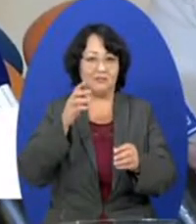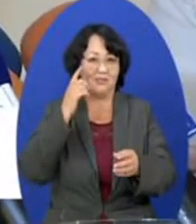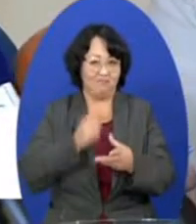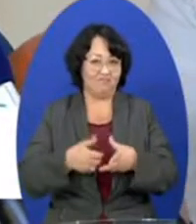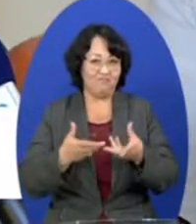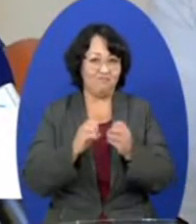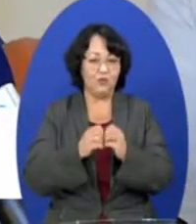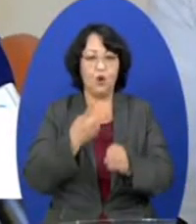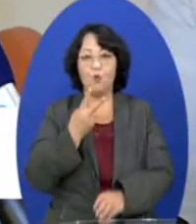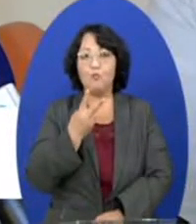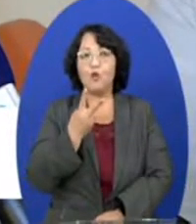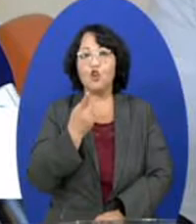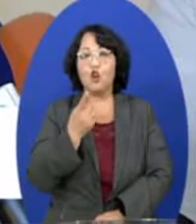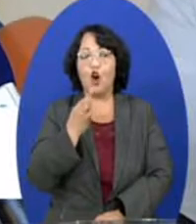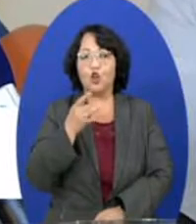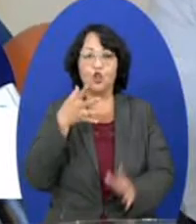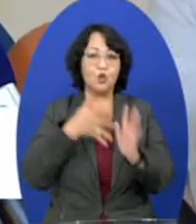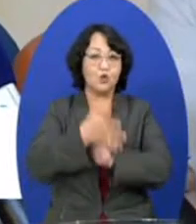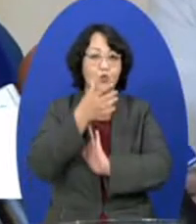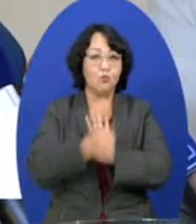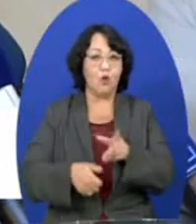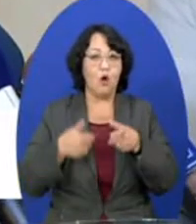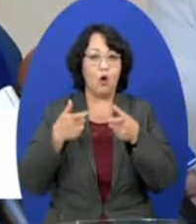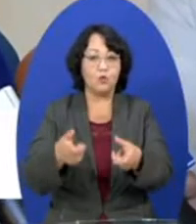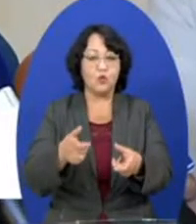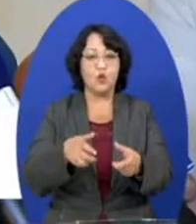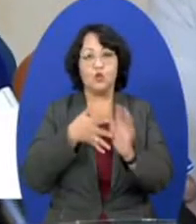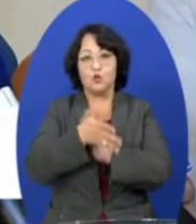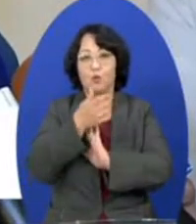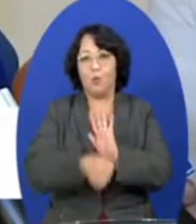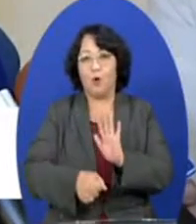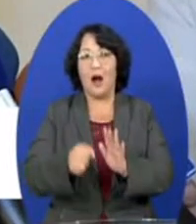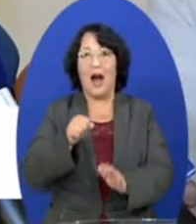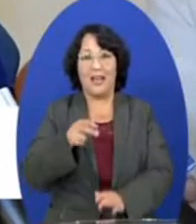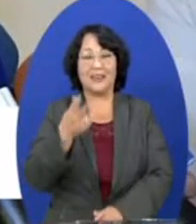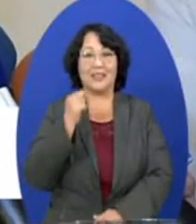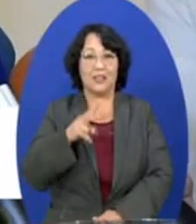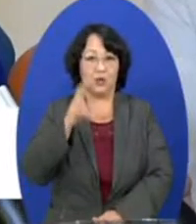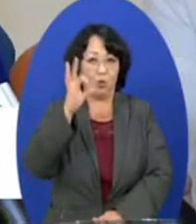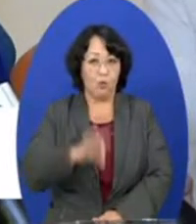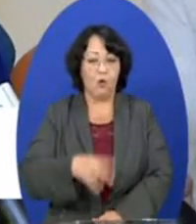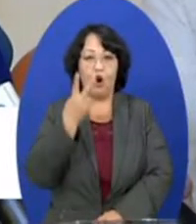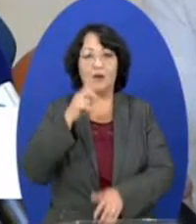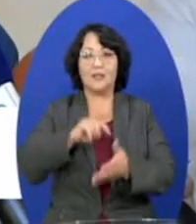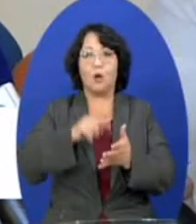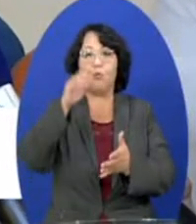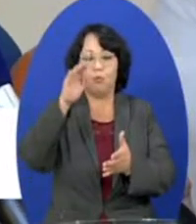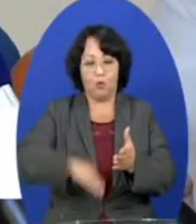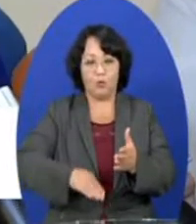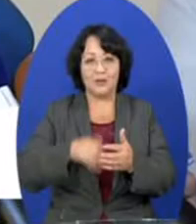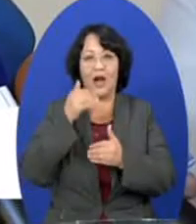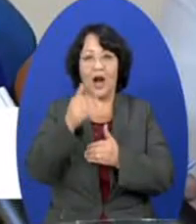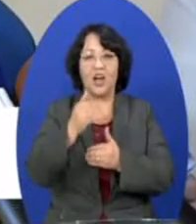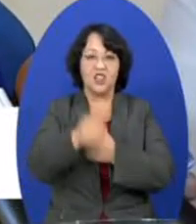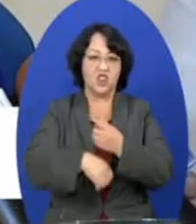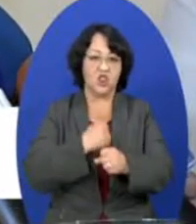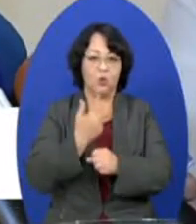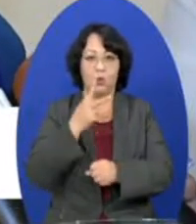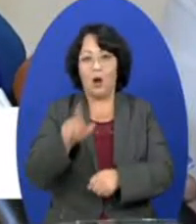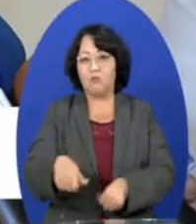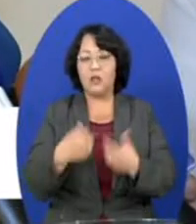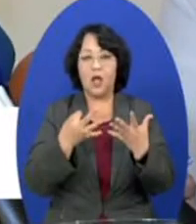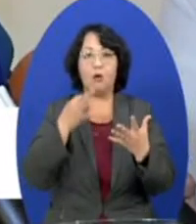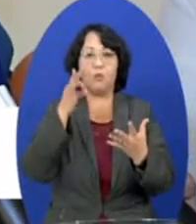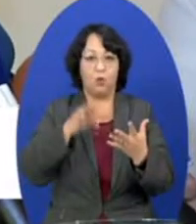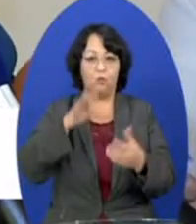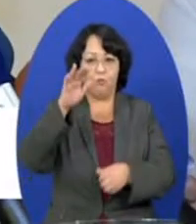2021 оны төсвийг боловсруулж оруулж ирэхдээ энэ жилдээ харьцуулах юм бол төсвийн алдагдлыг 2 дахин бууруулж орж ир. Тэрөний дараагийн жил